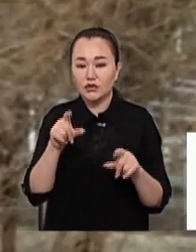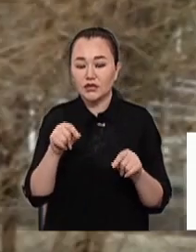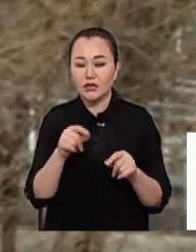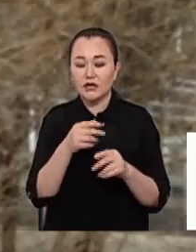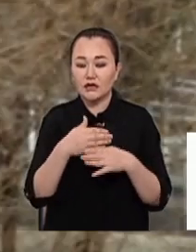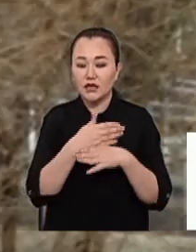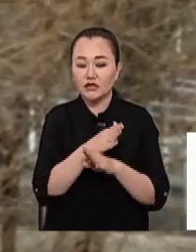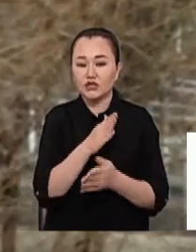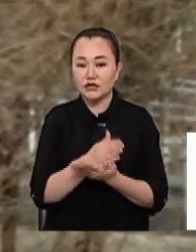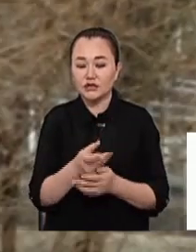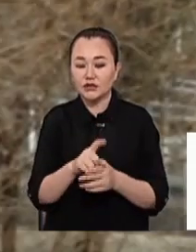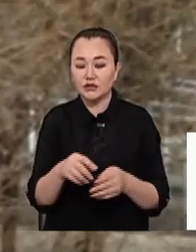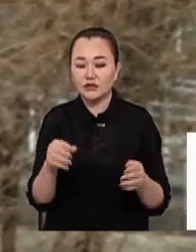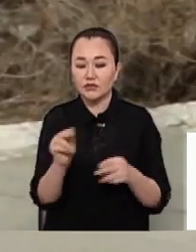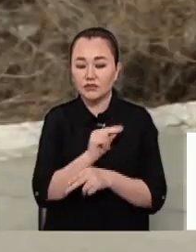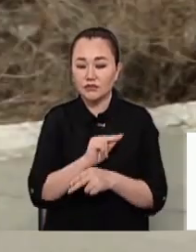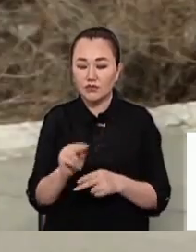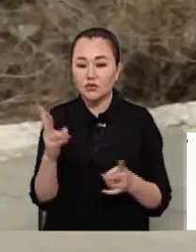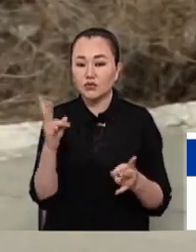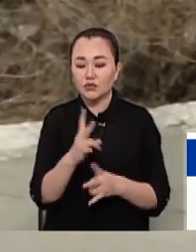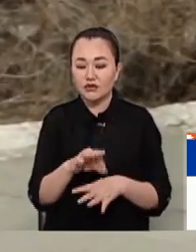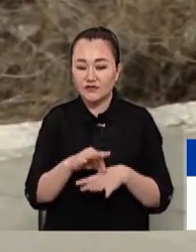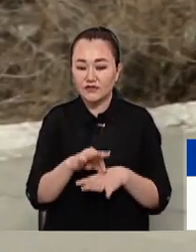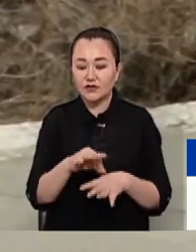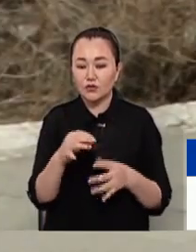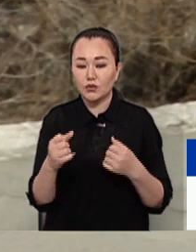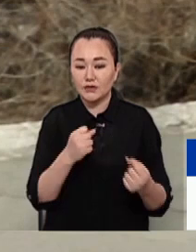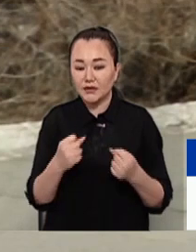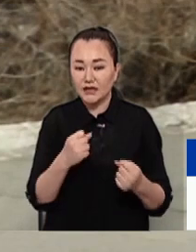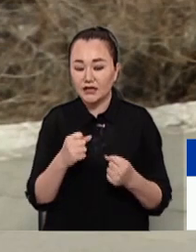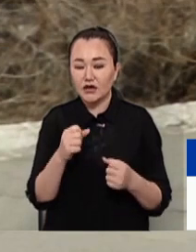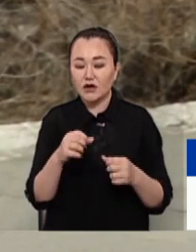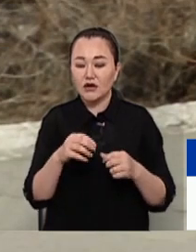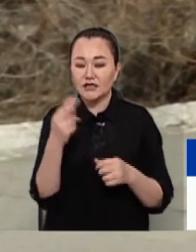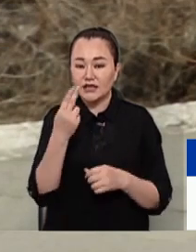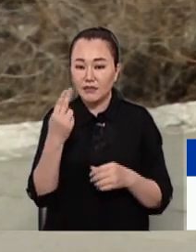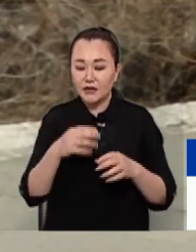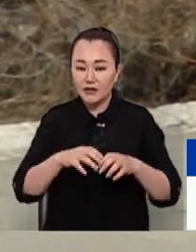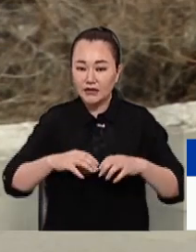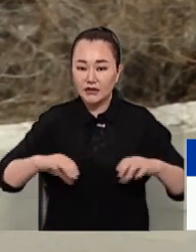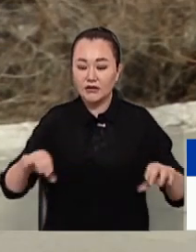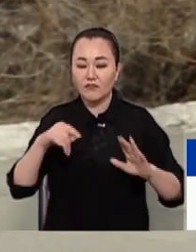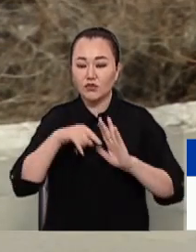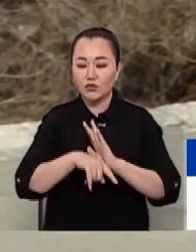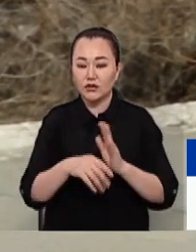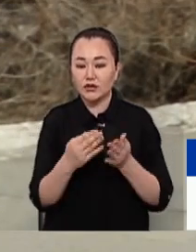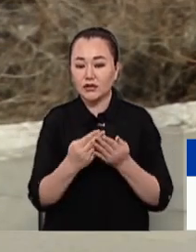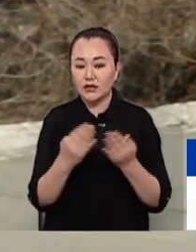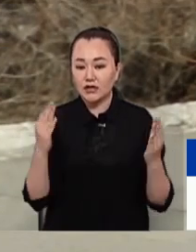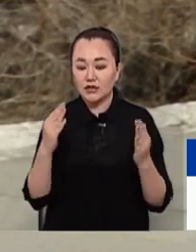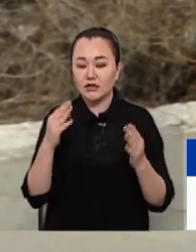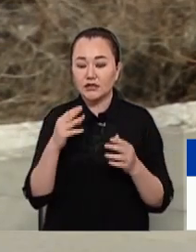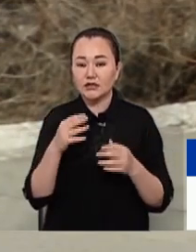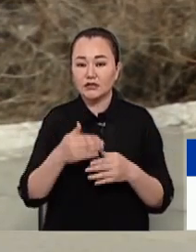трещины. Данному зданию требуется капитальный ремонт в виде укрепления фундаментов внутри перегородок